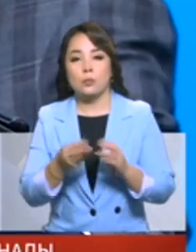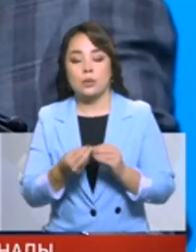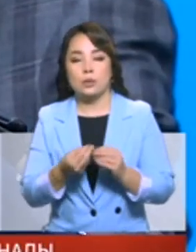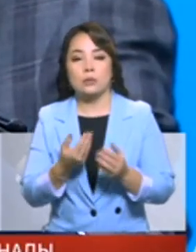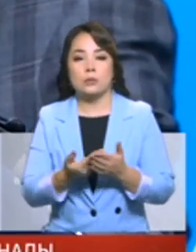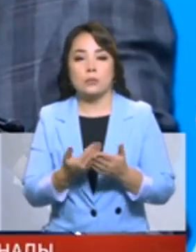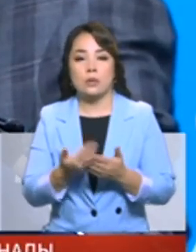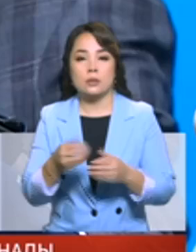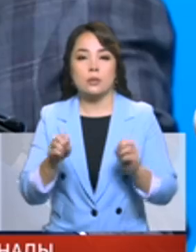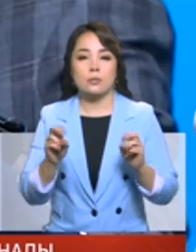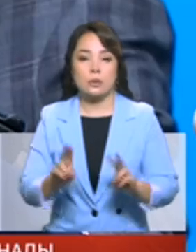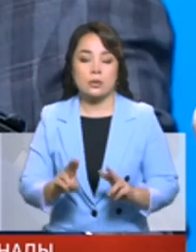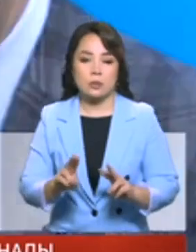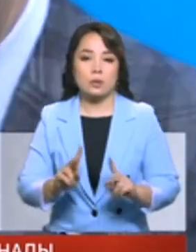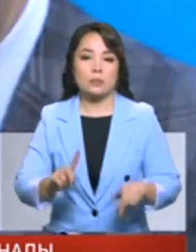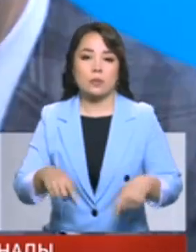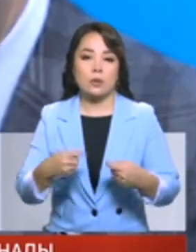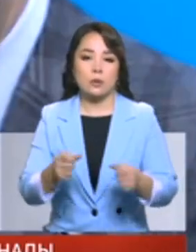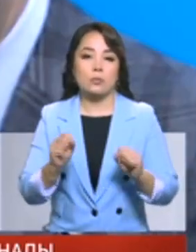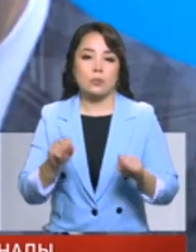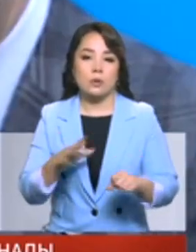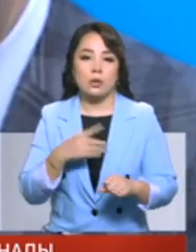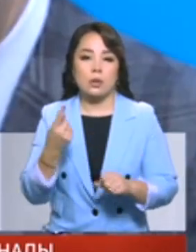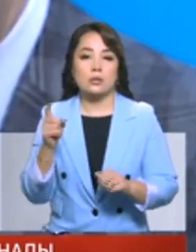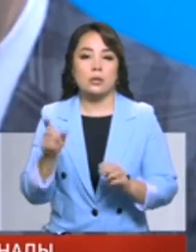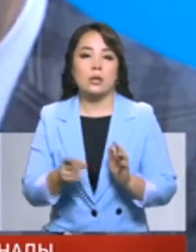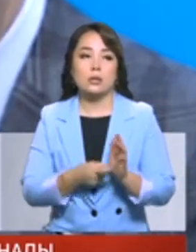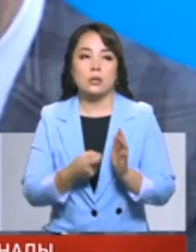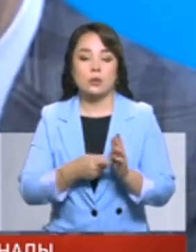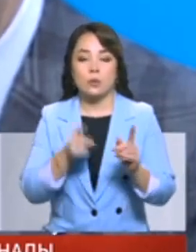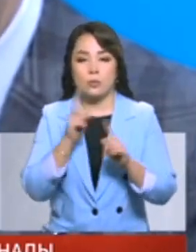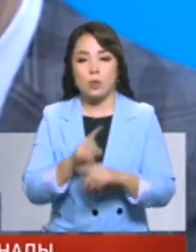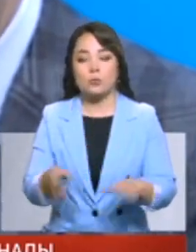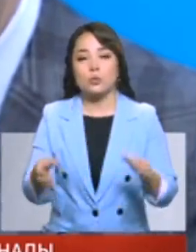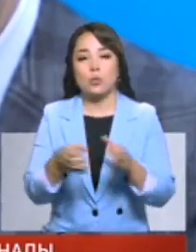басқа маманға тапсыруы мүмкін. Бір адам ғана тергемейді, бір топ болып тергеуі мүмкін.